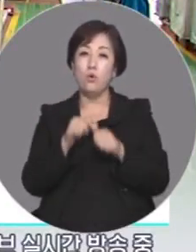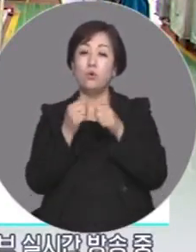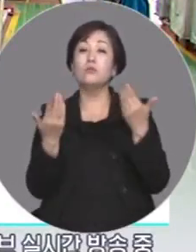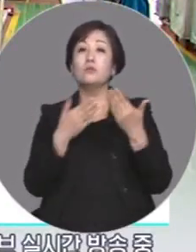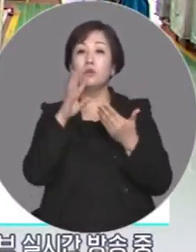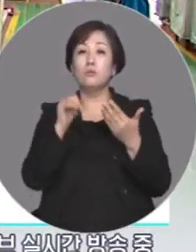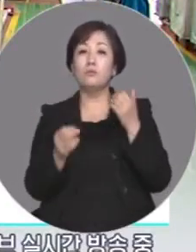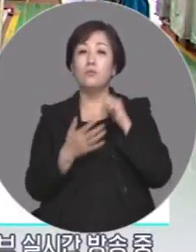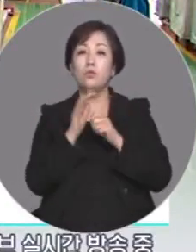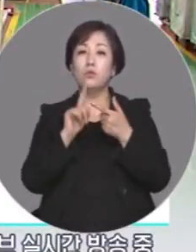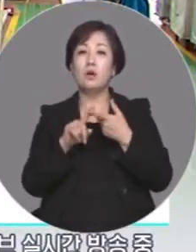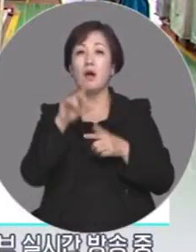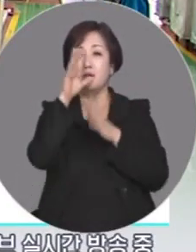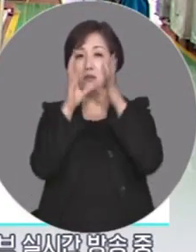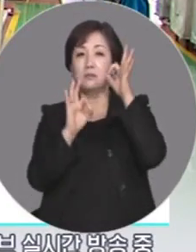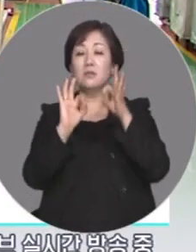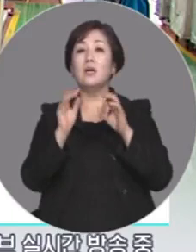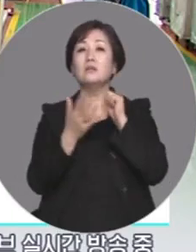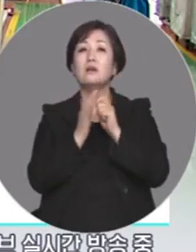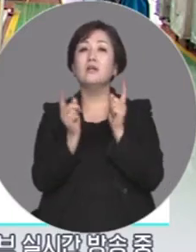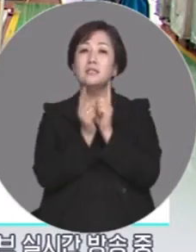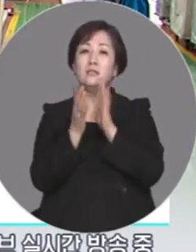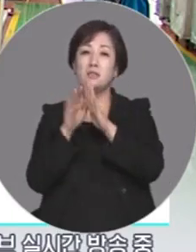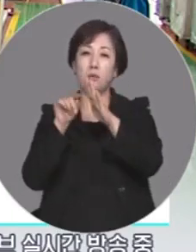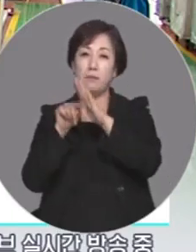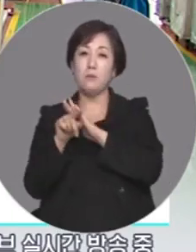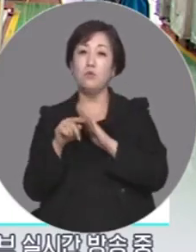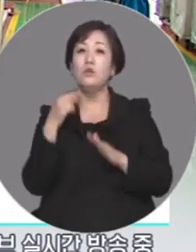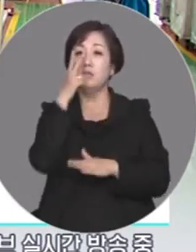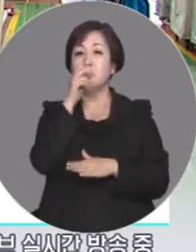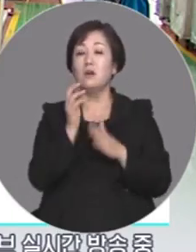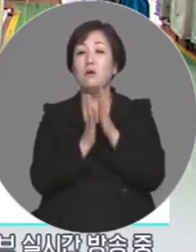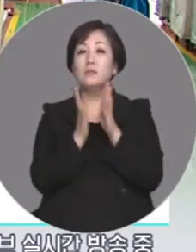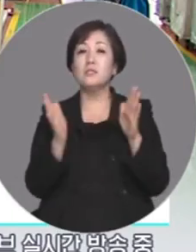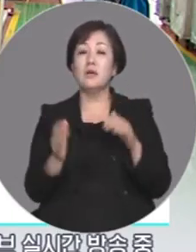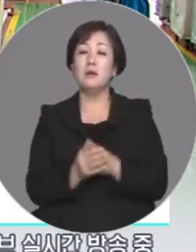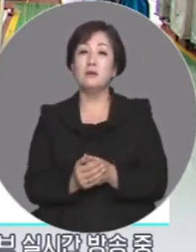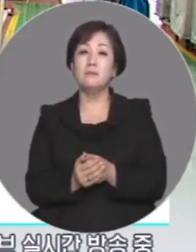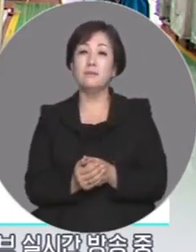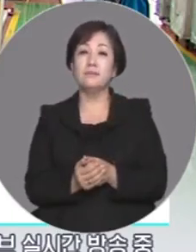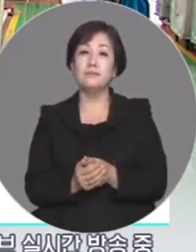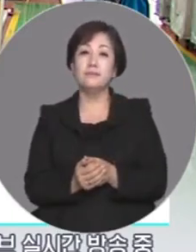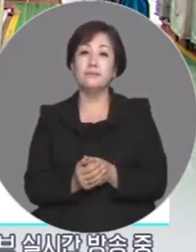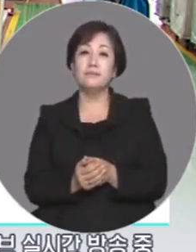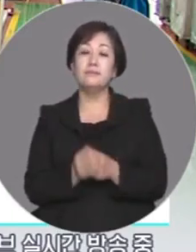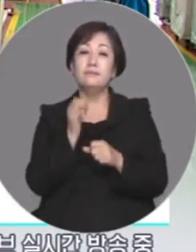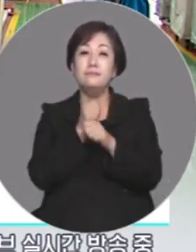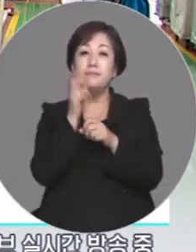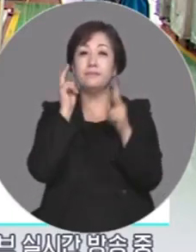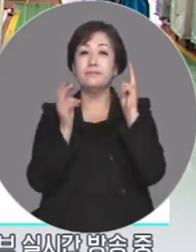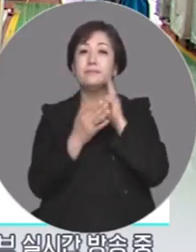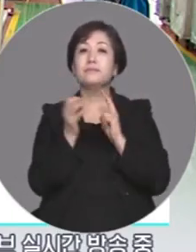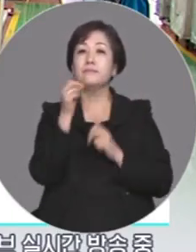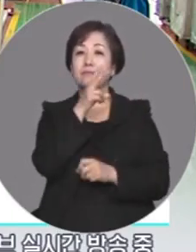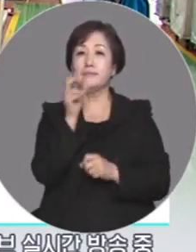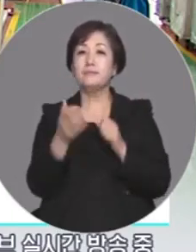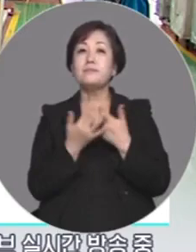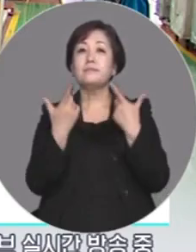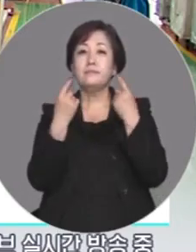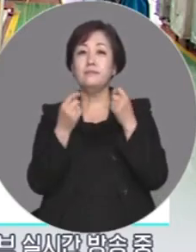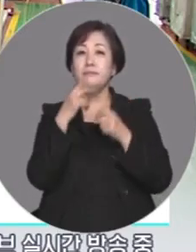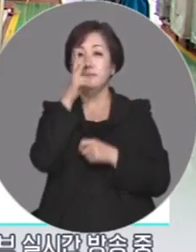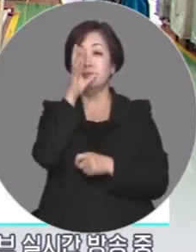고용노동부가 끼임 사고를 막기 위해 현장 일제 점검에 나섰습니다. 신혜지 기자가 울산의 제조업체 점검 현장을